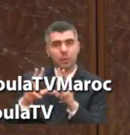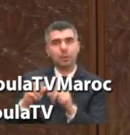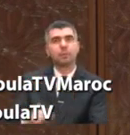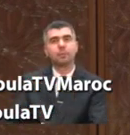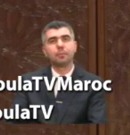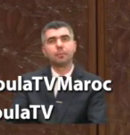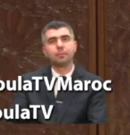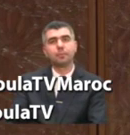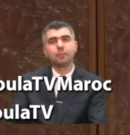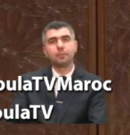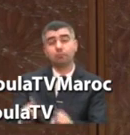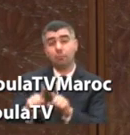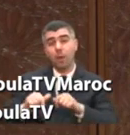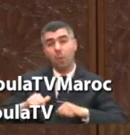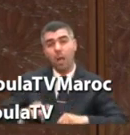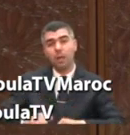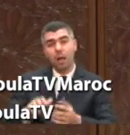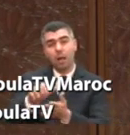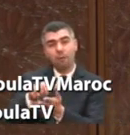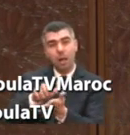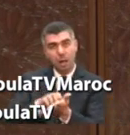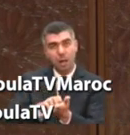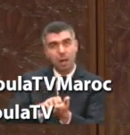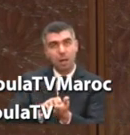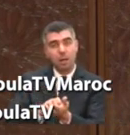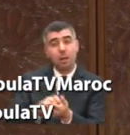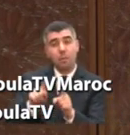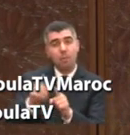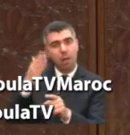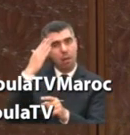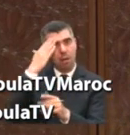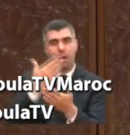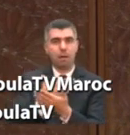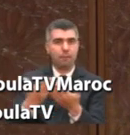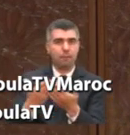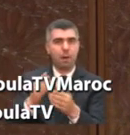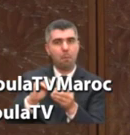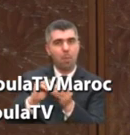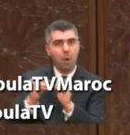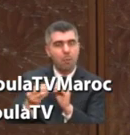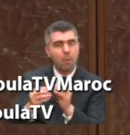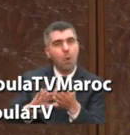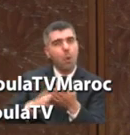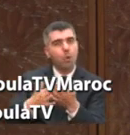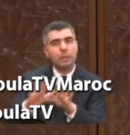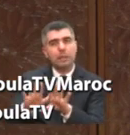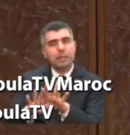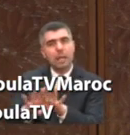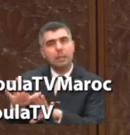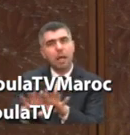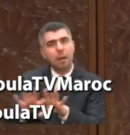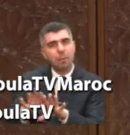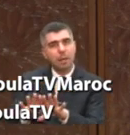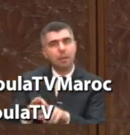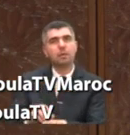يقين ان الوزاره والفلاحه واعيه بهذا المشكل هذا، واخده جميع التدابير باش يمكن